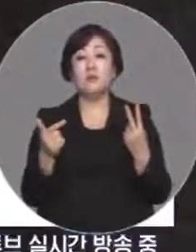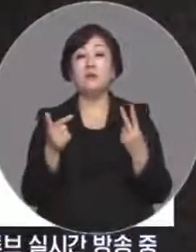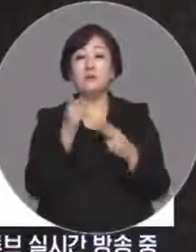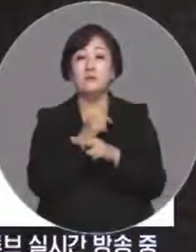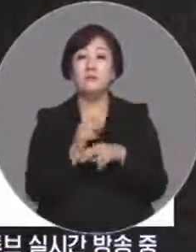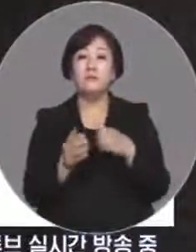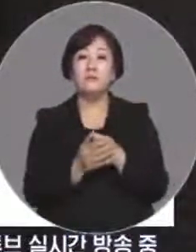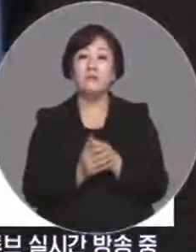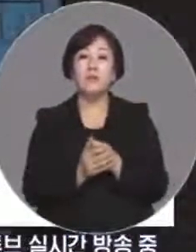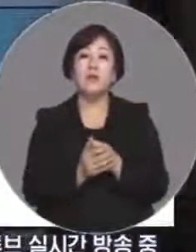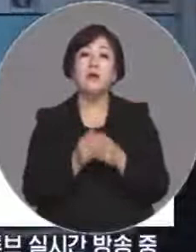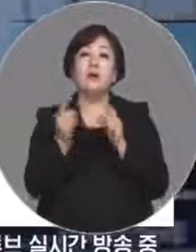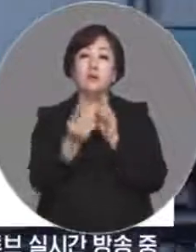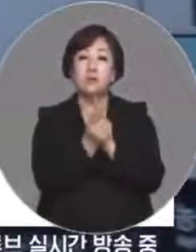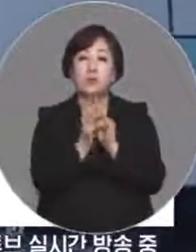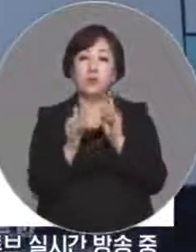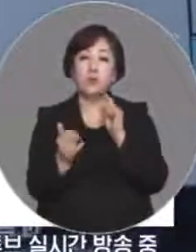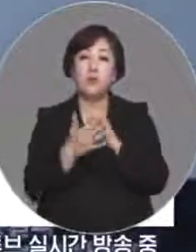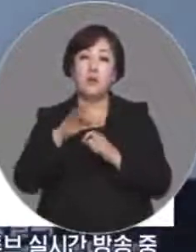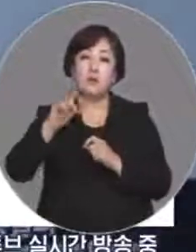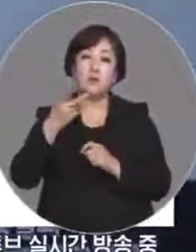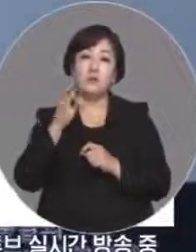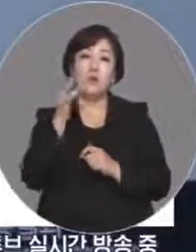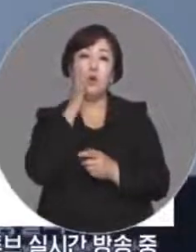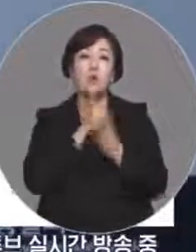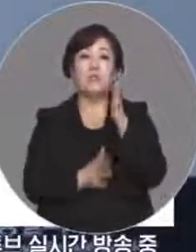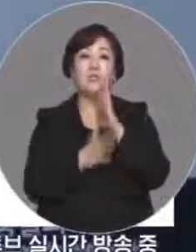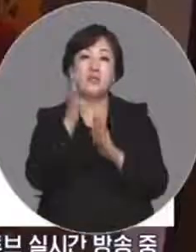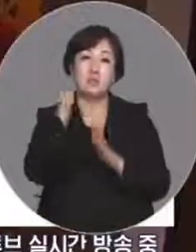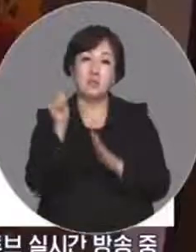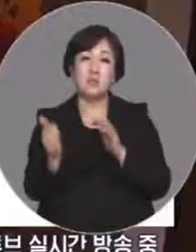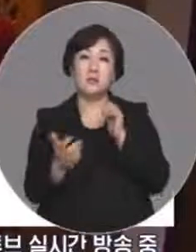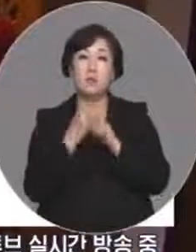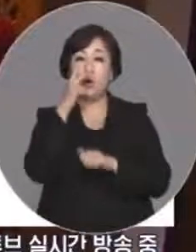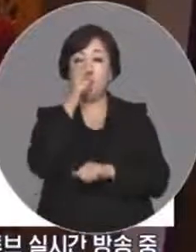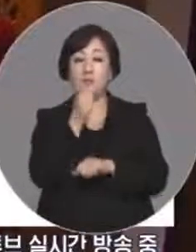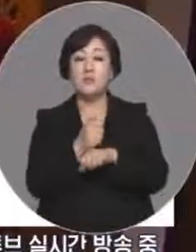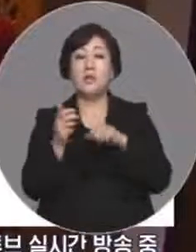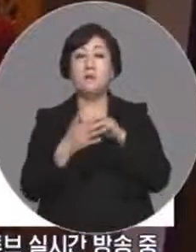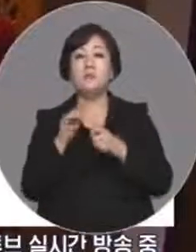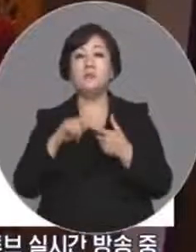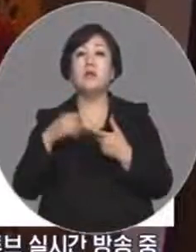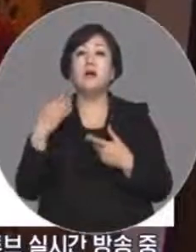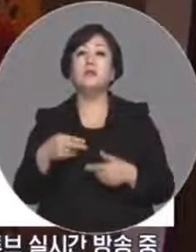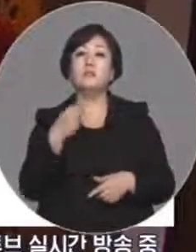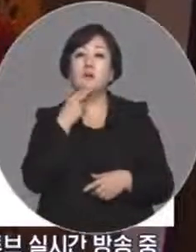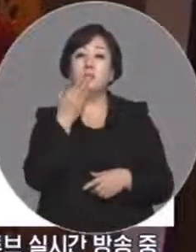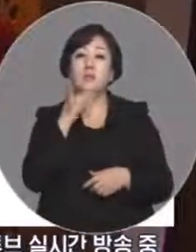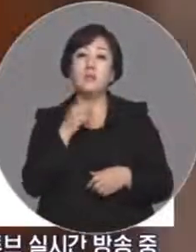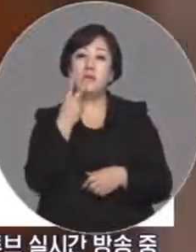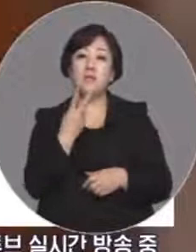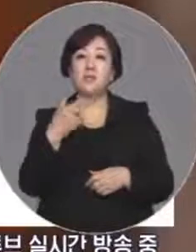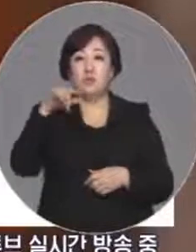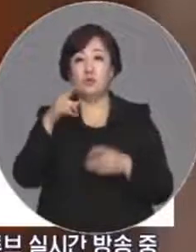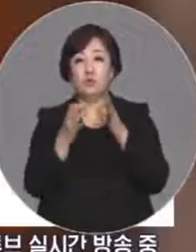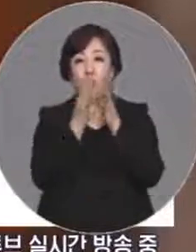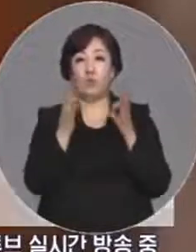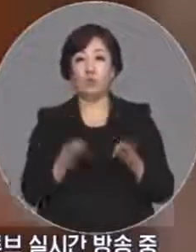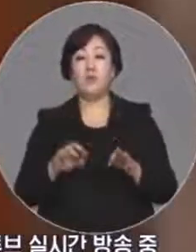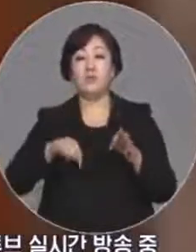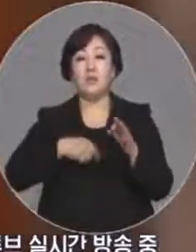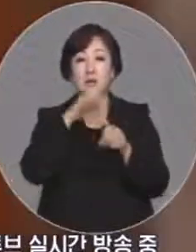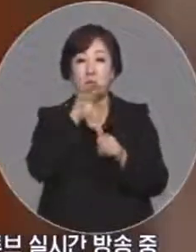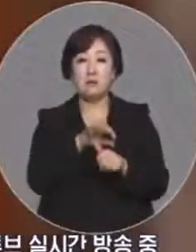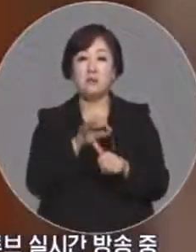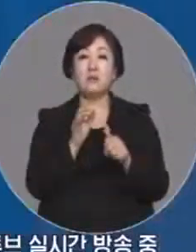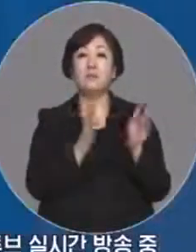늘었습니다. 접촉자로 분류된 송철호 울산시장도 검사를 받아 음성 판정이 나왔지만 2주 동안 자가격리에